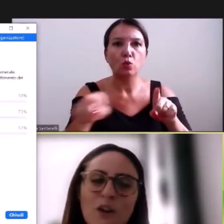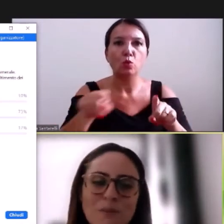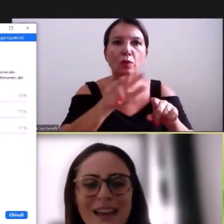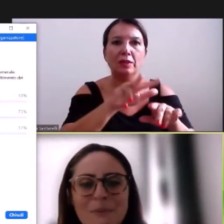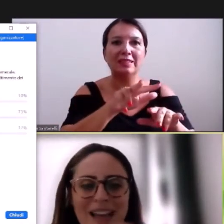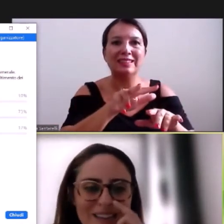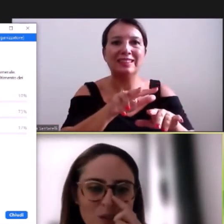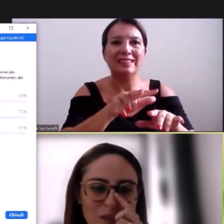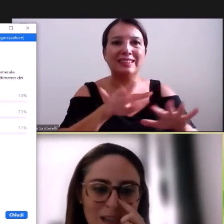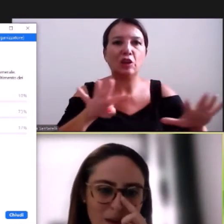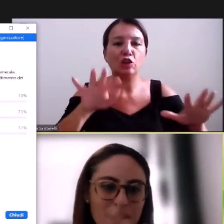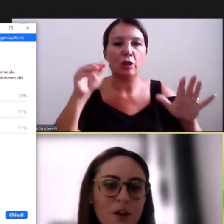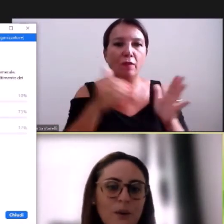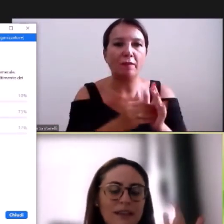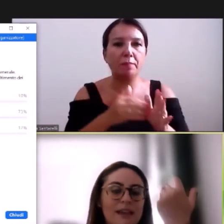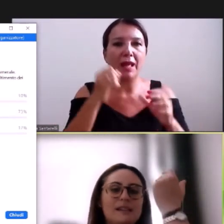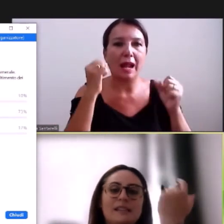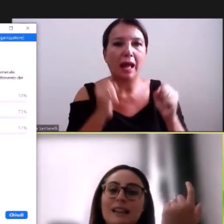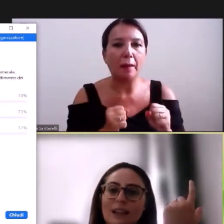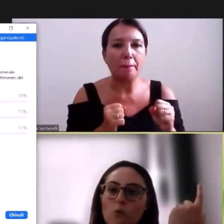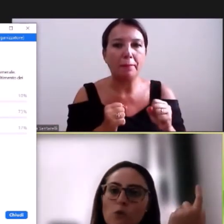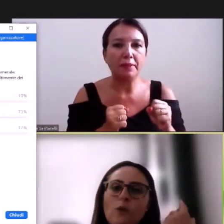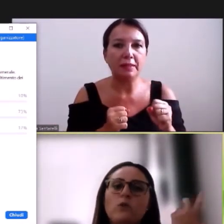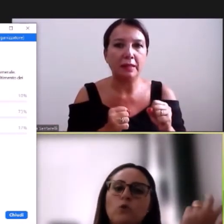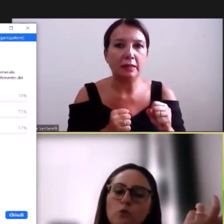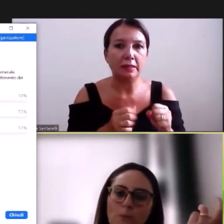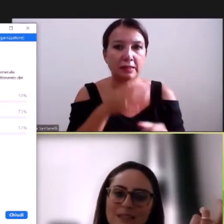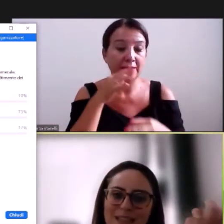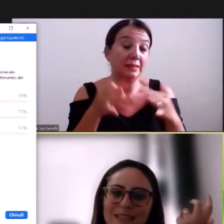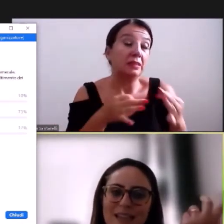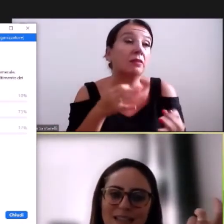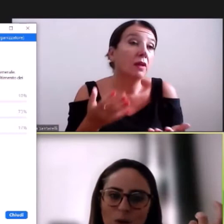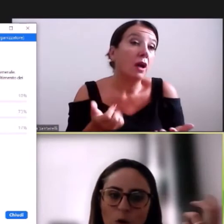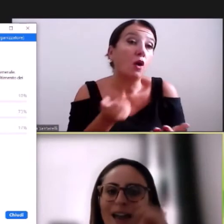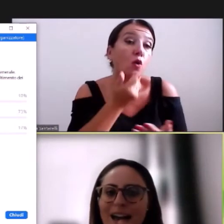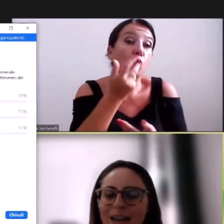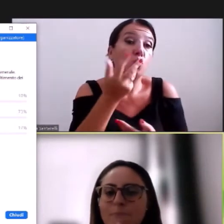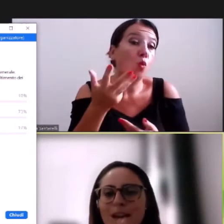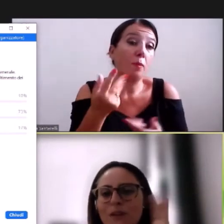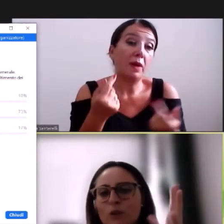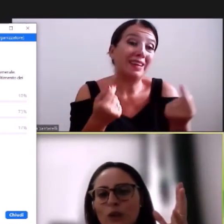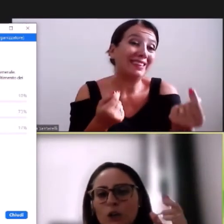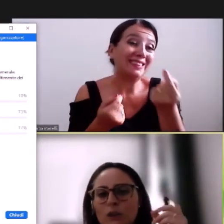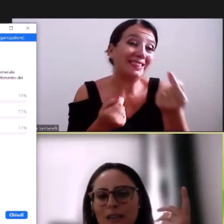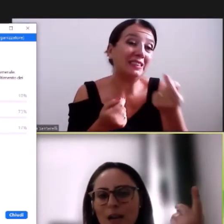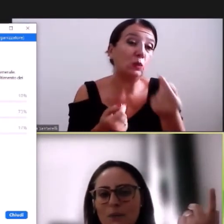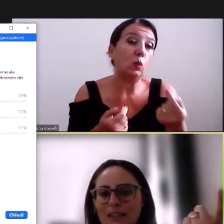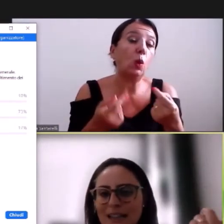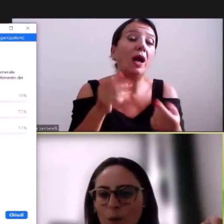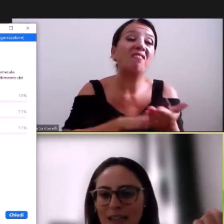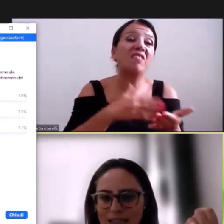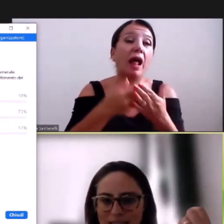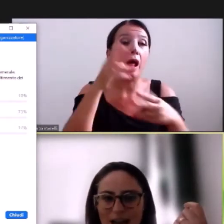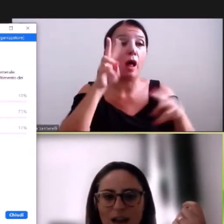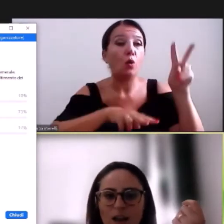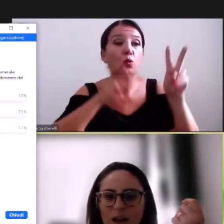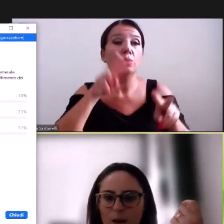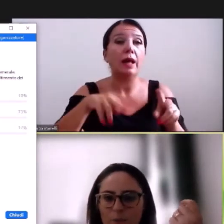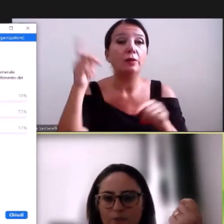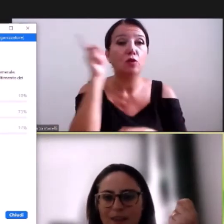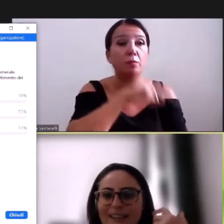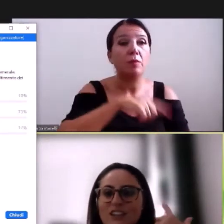ogni 39.000 abitanti, scusatemi. Quindi si tratta comunque di un numero abbastanza esiguo e anche malvalutato in termini di